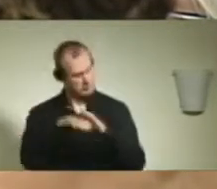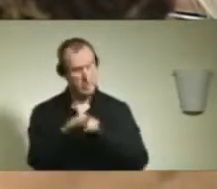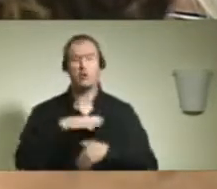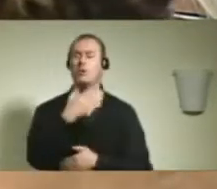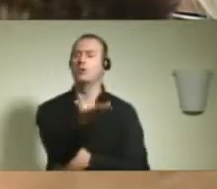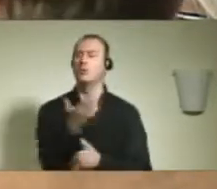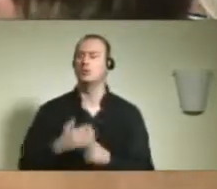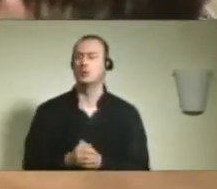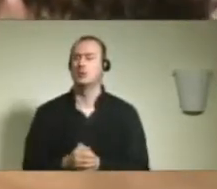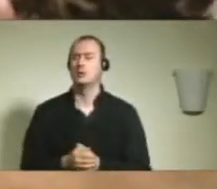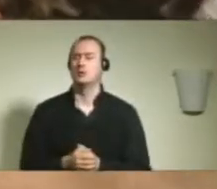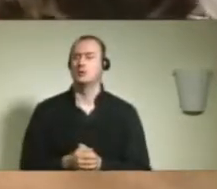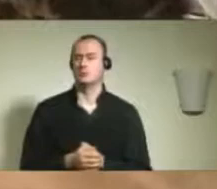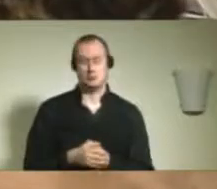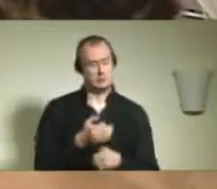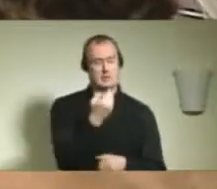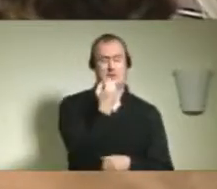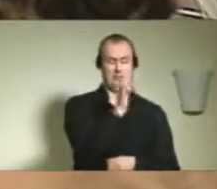années,